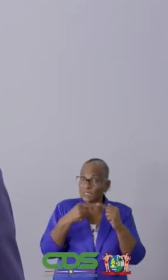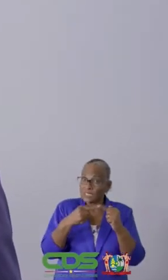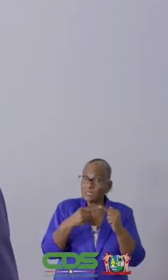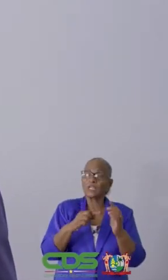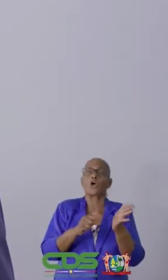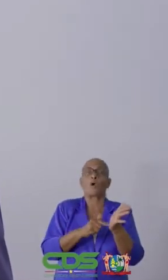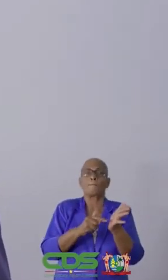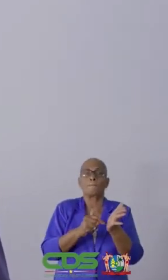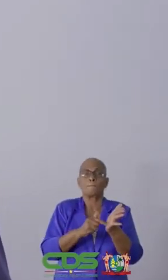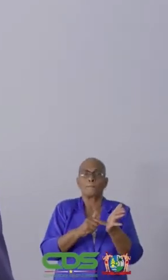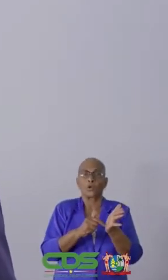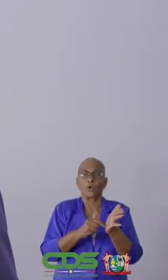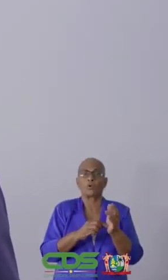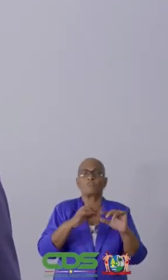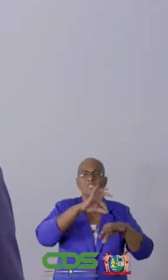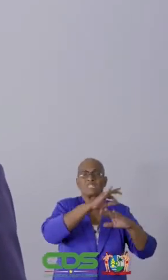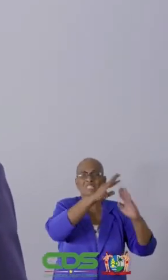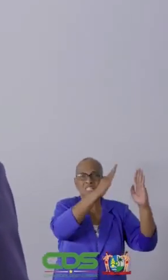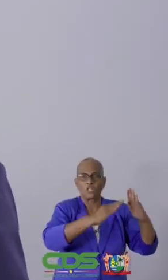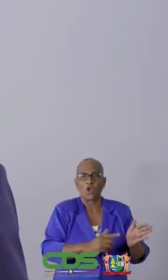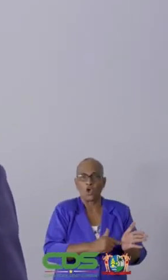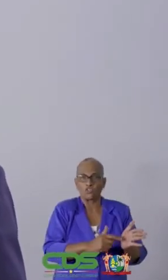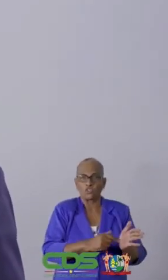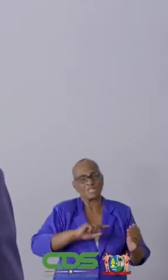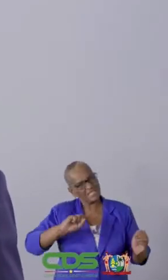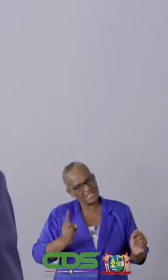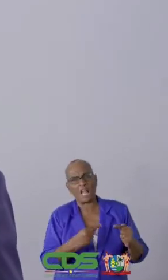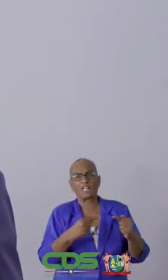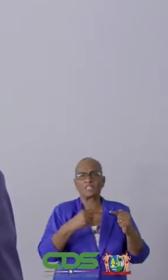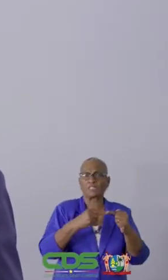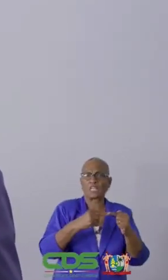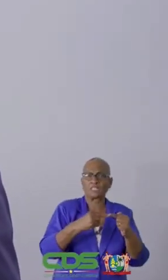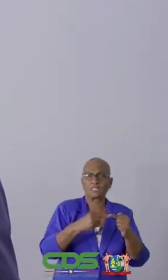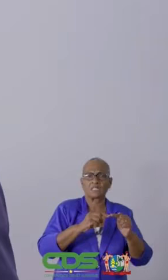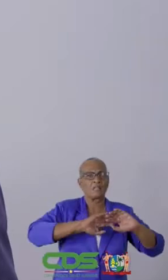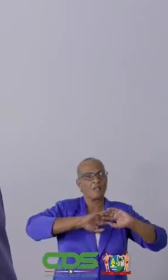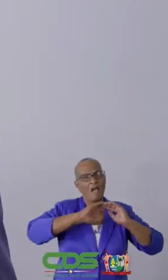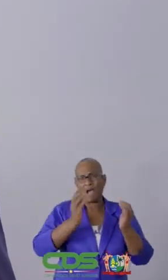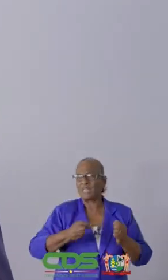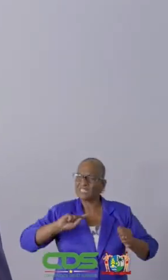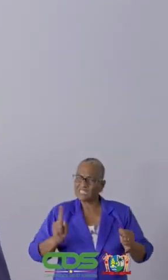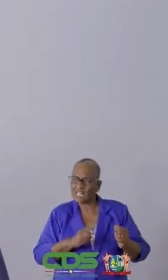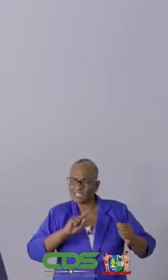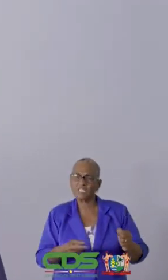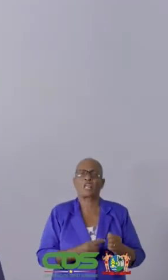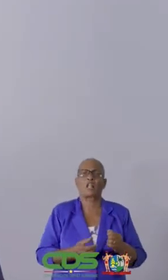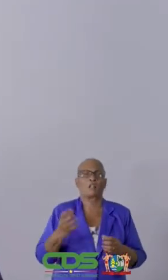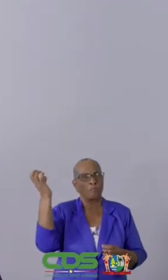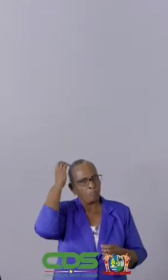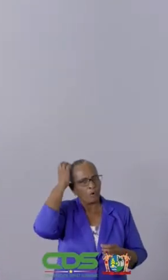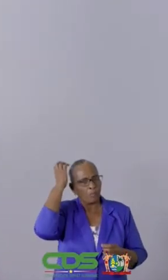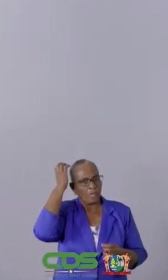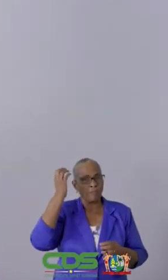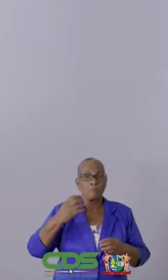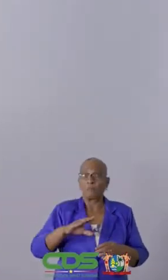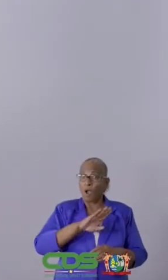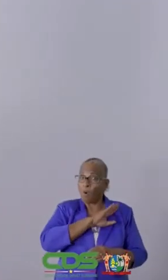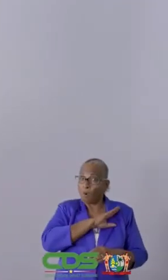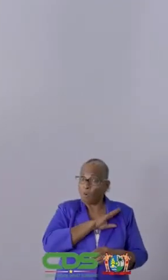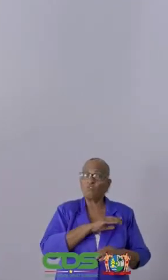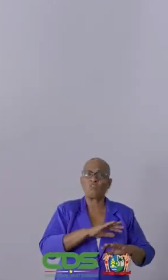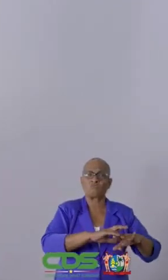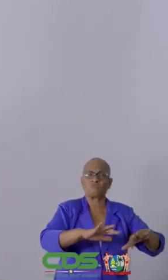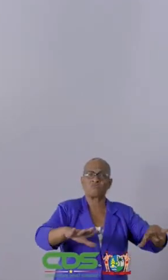testen zullen gebruikt worden door de ziekenhuizen als sneltesten in alle CITO-gevallen. Maar ook